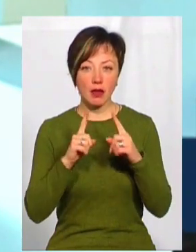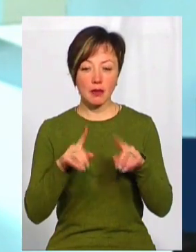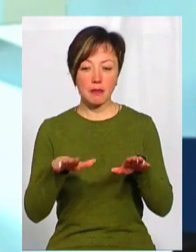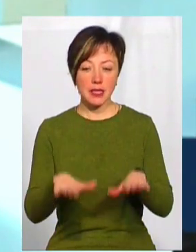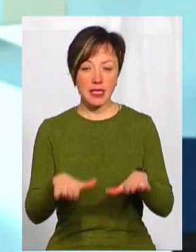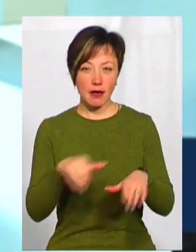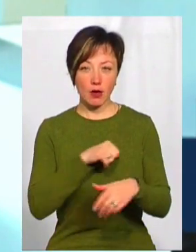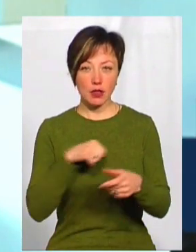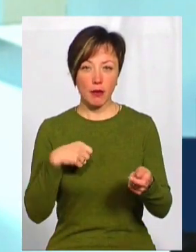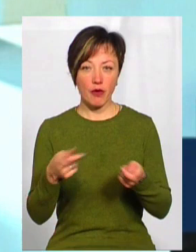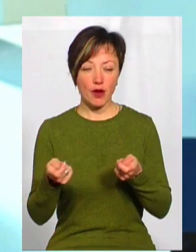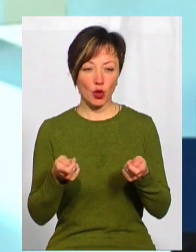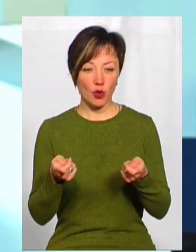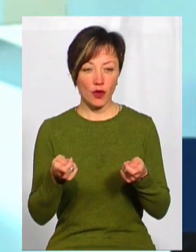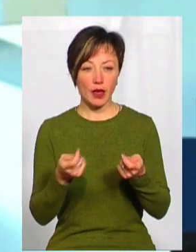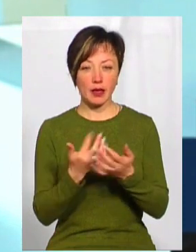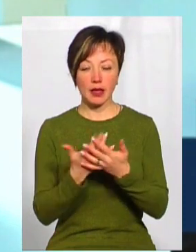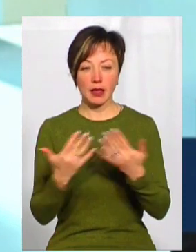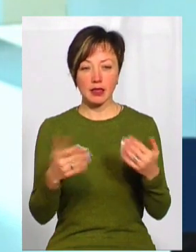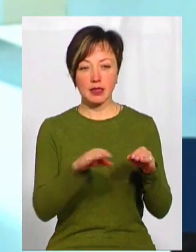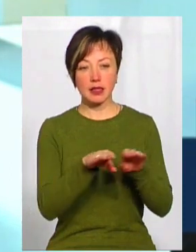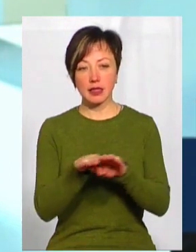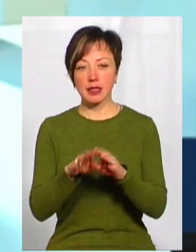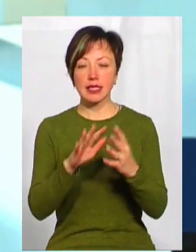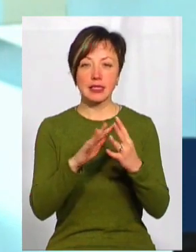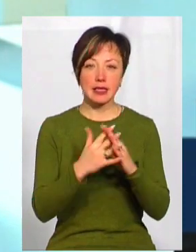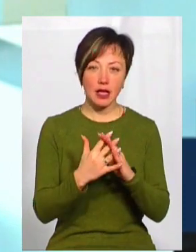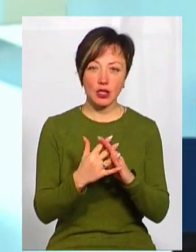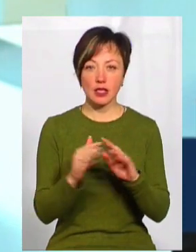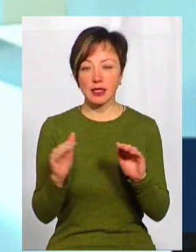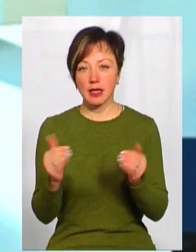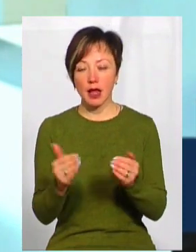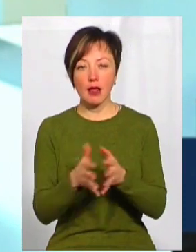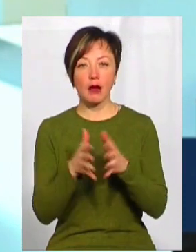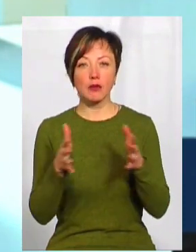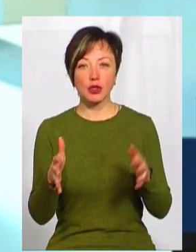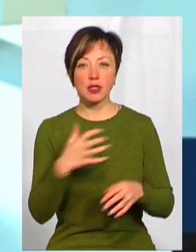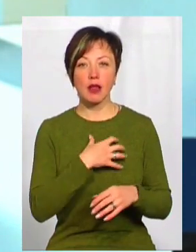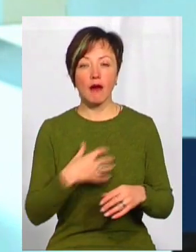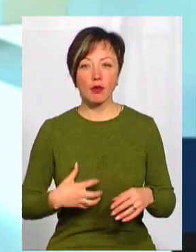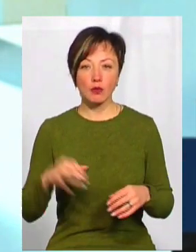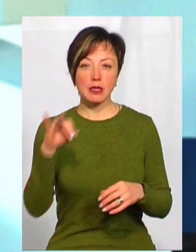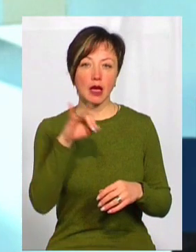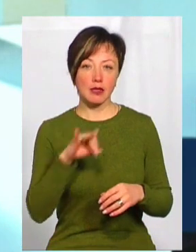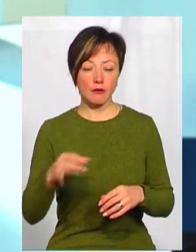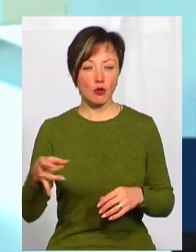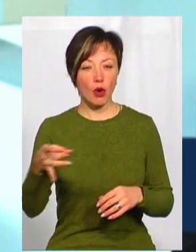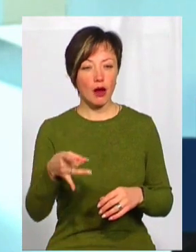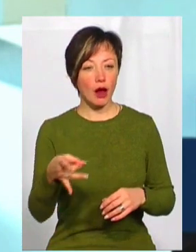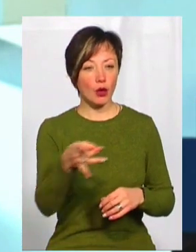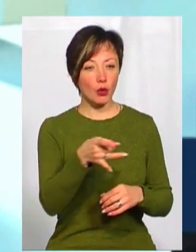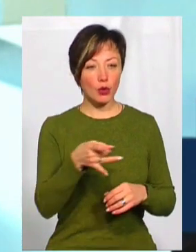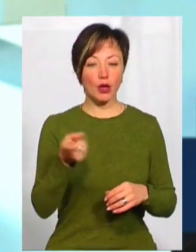органи місцевого самоврядування, тобто ради різних рівнів, селищні, сільські. Саме найбільше їх у Славутському і Ізяславському